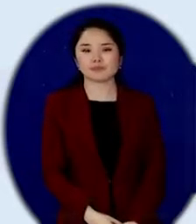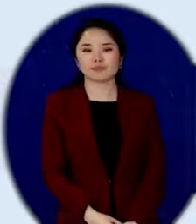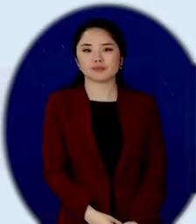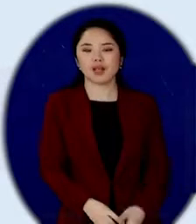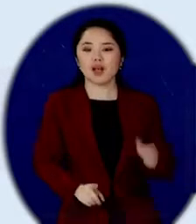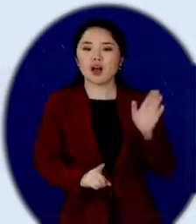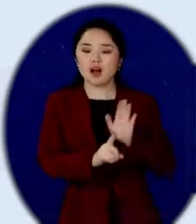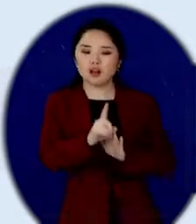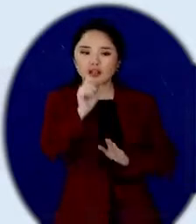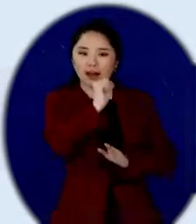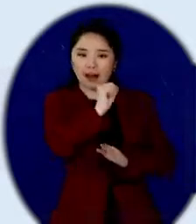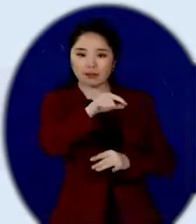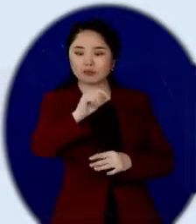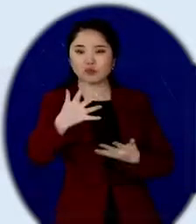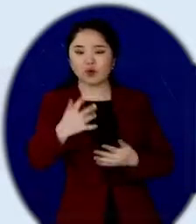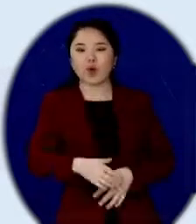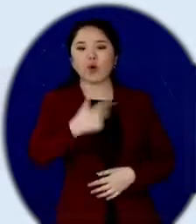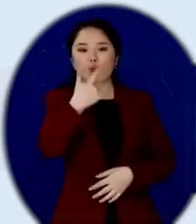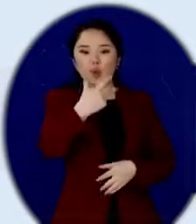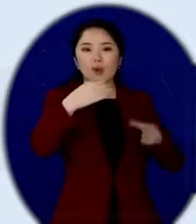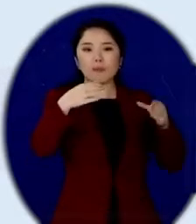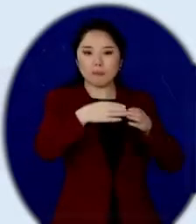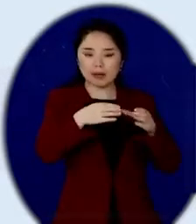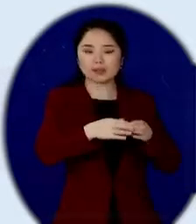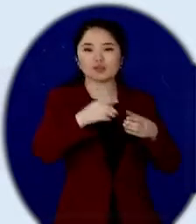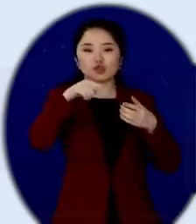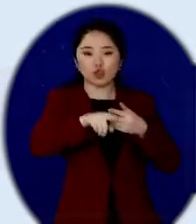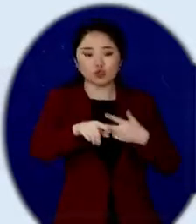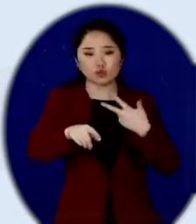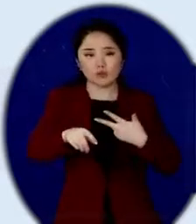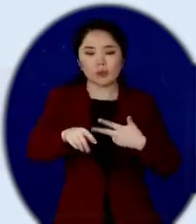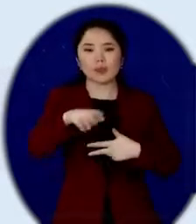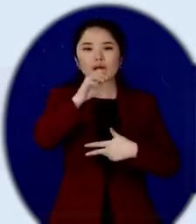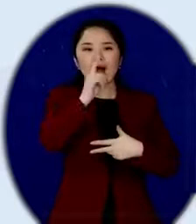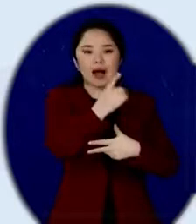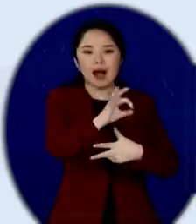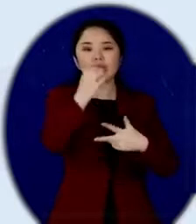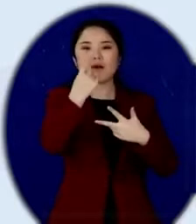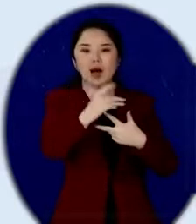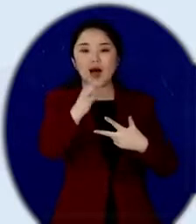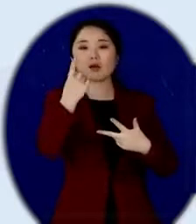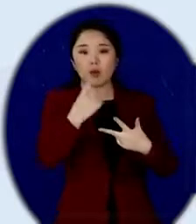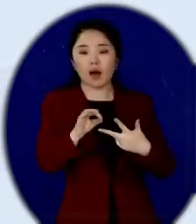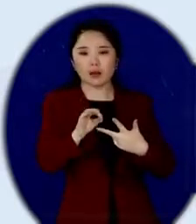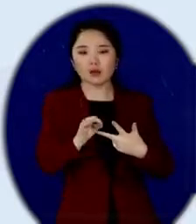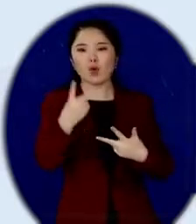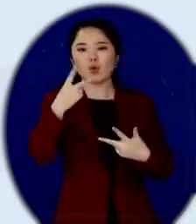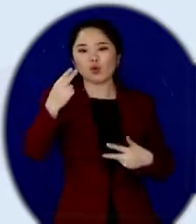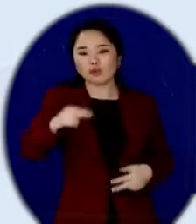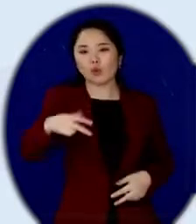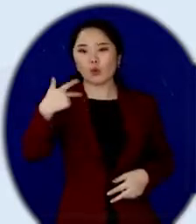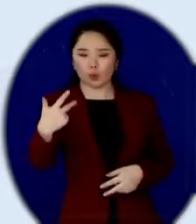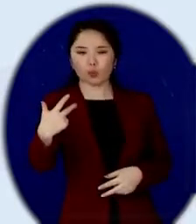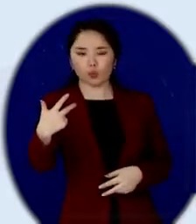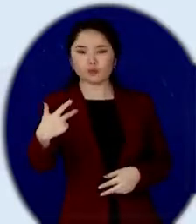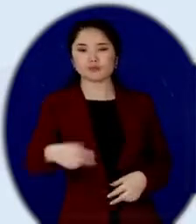Эхний бичиглэлд 3 багц тус бүрт 10 бөмбөлөг байгаа. Үлдэгдэл 3-аа нэмсэн